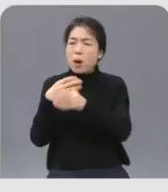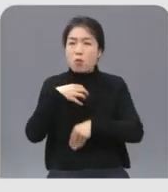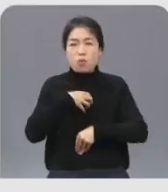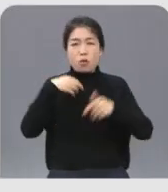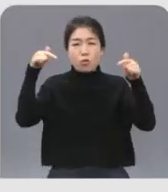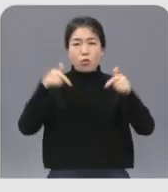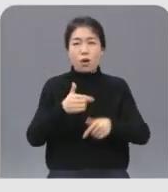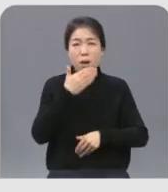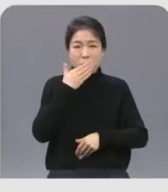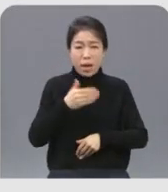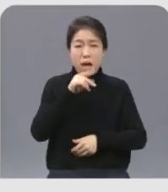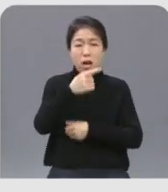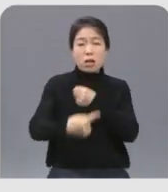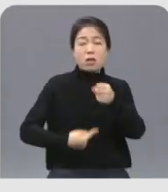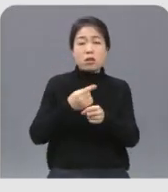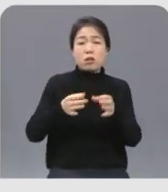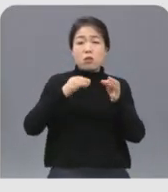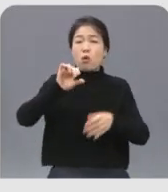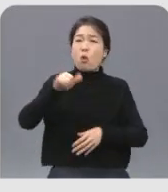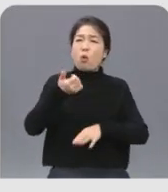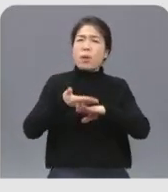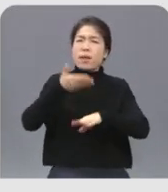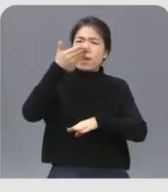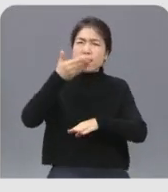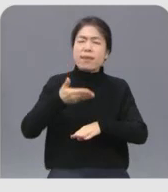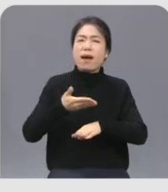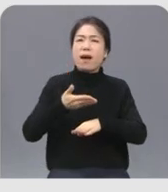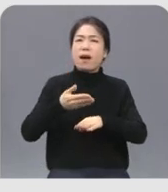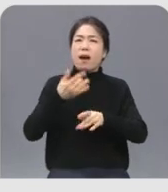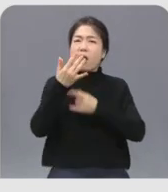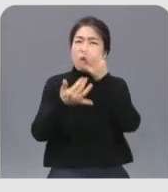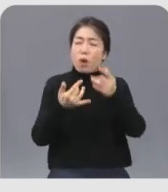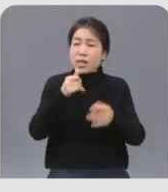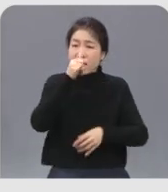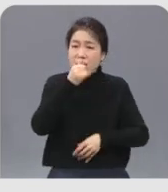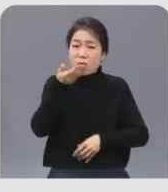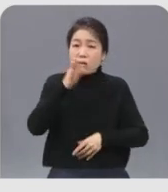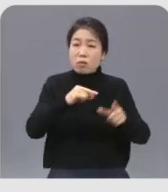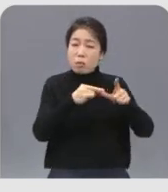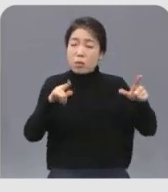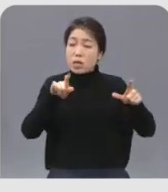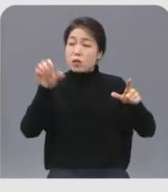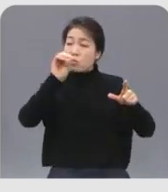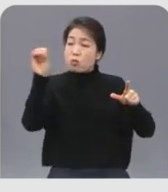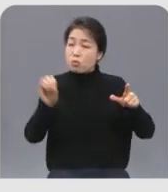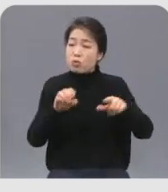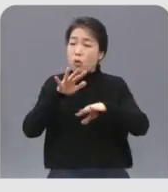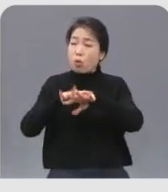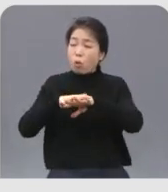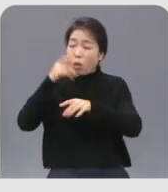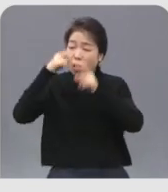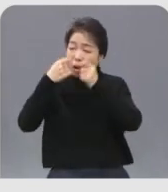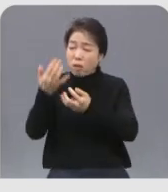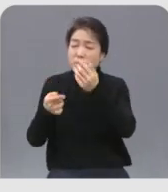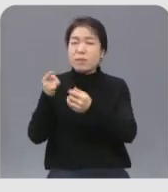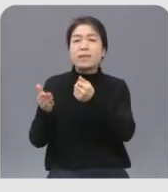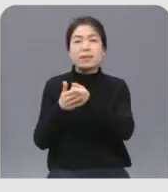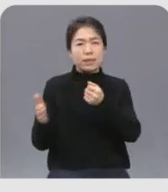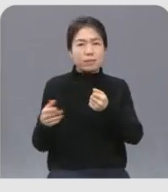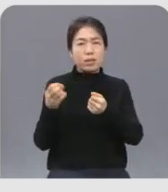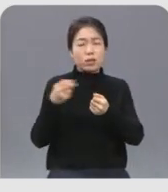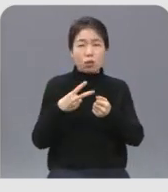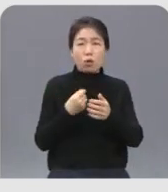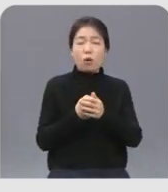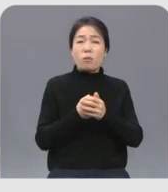발생하는 산불 가운데 논밭두렁 소각이 원인인 경우가 전체의 15%로 나타났고 생물성 연소로 인한 미세먼지